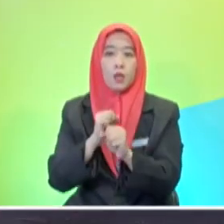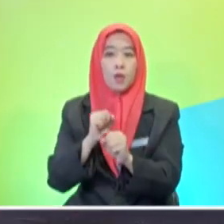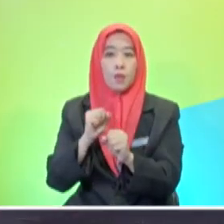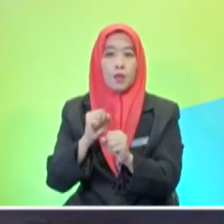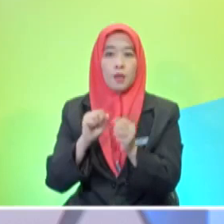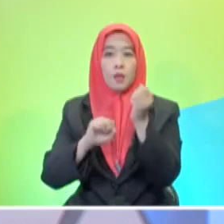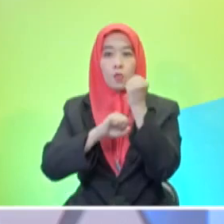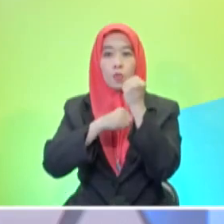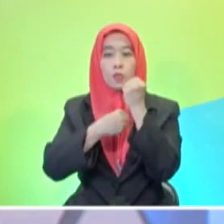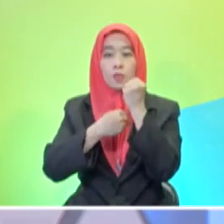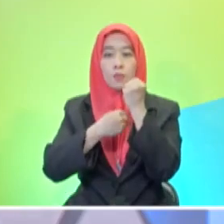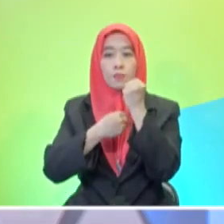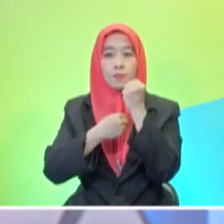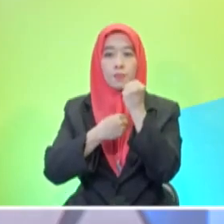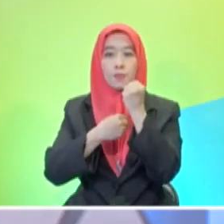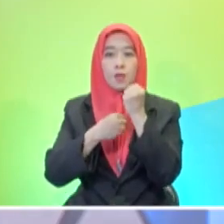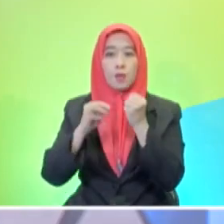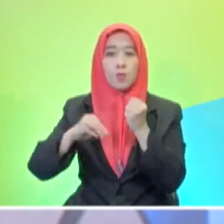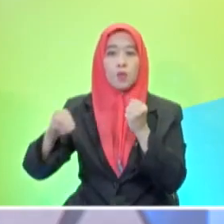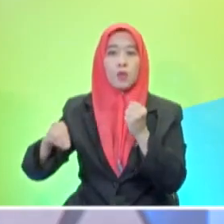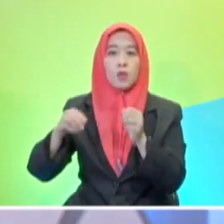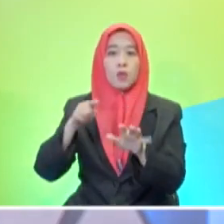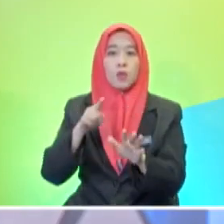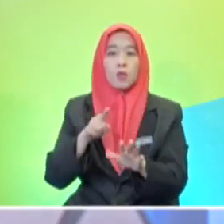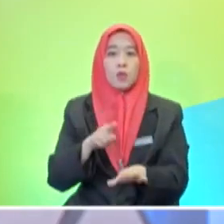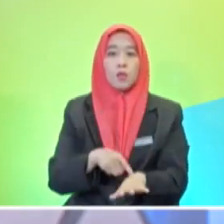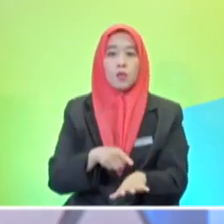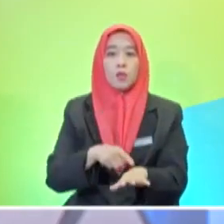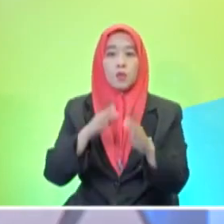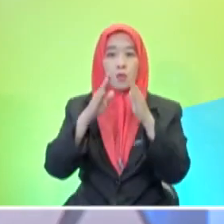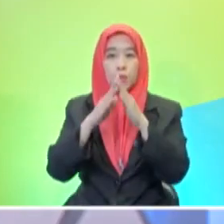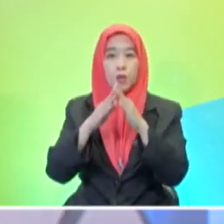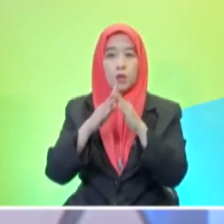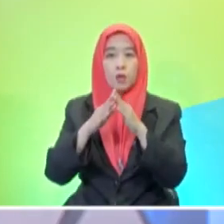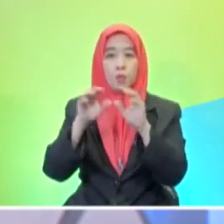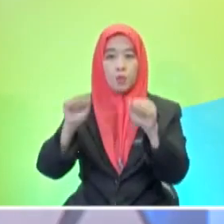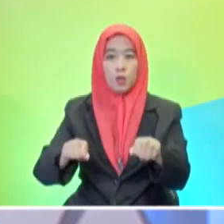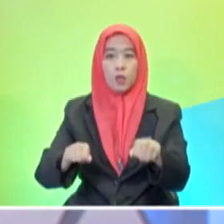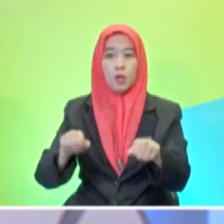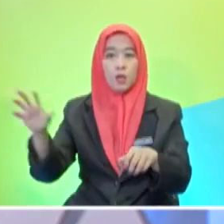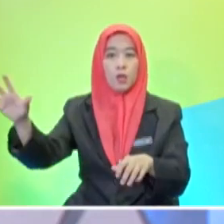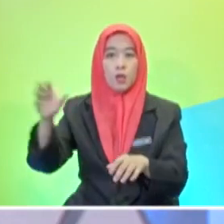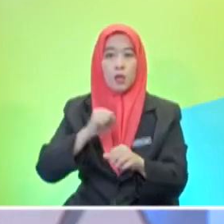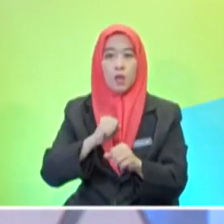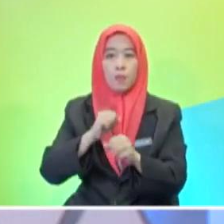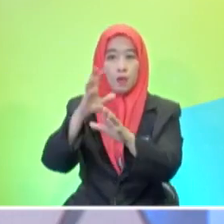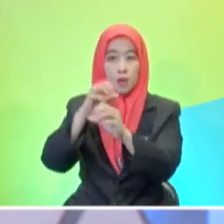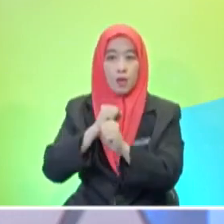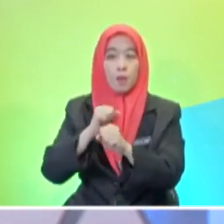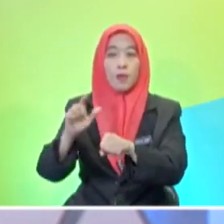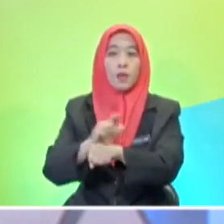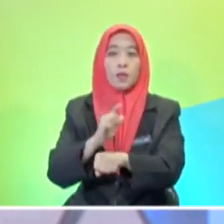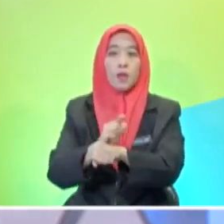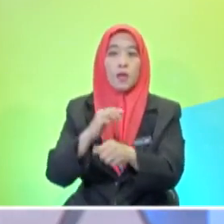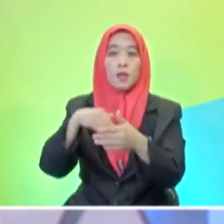Jadi kalau murid-murid di rumah nak tahu nak dapatkan latihan pengukuhan lebih lanjut, kita boleh layari portal Sumberku. Kat